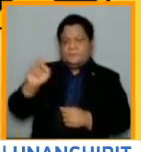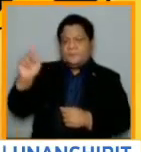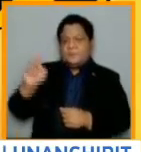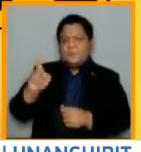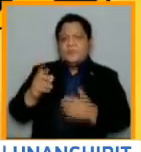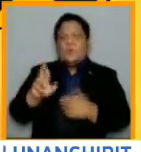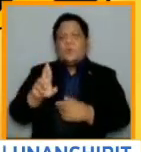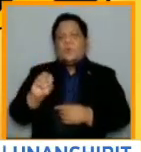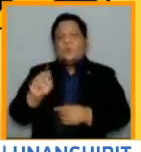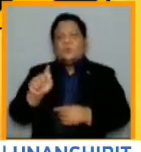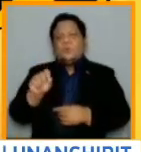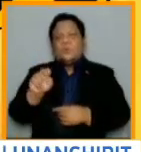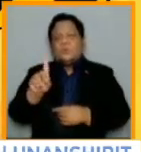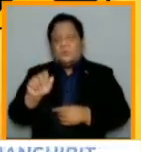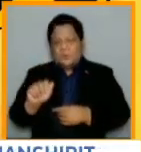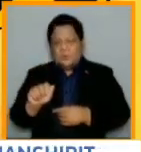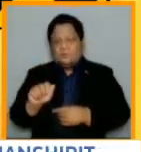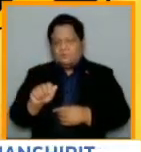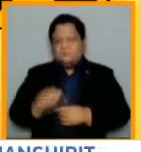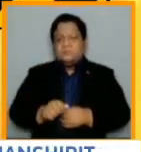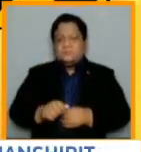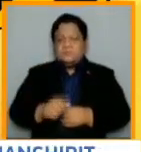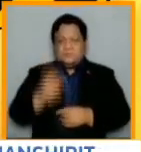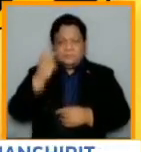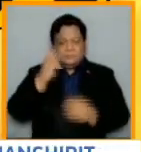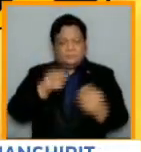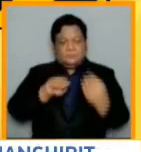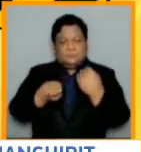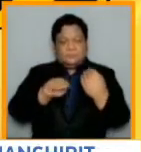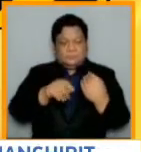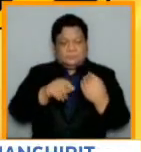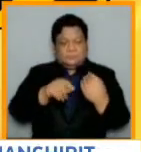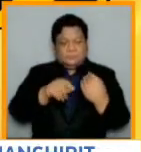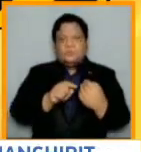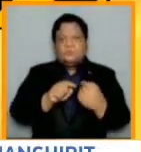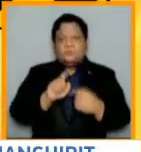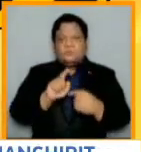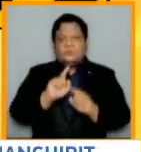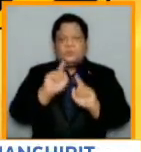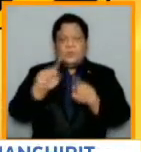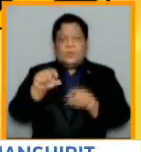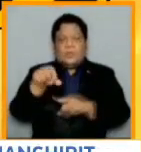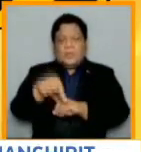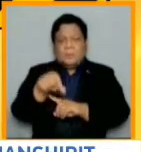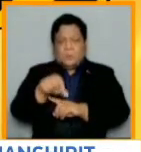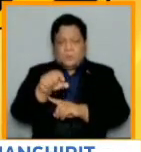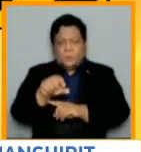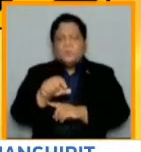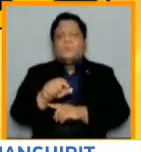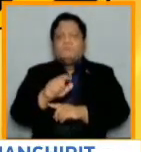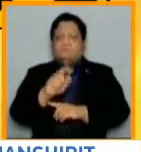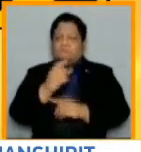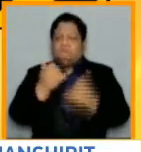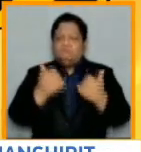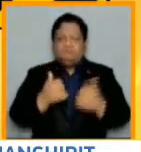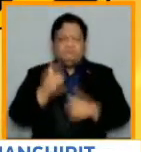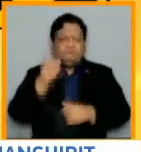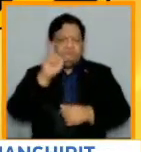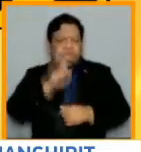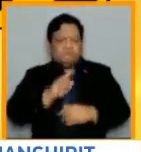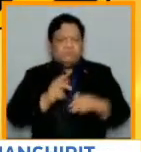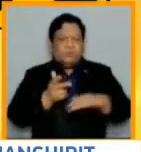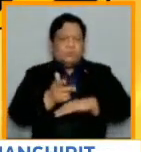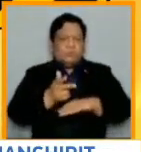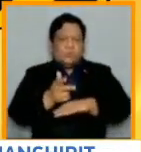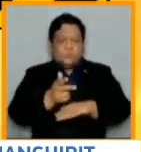nasa kaliwa pong bahagi ay patungong Quiapo, Maynila na sa mga sandaling ito ay maluwag pa po at maayos ang daloy ng mga sasakyan. Green and go po